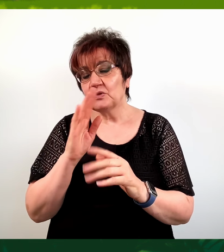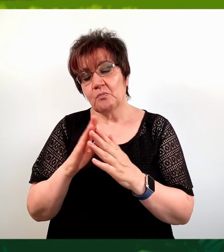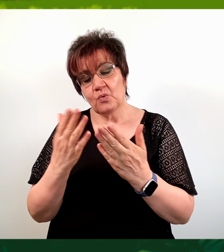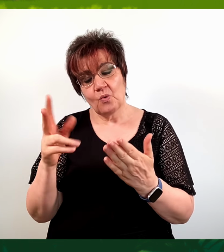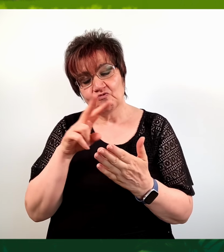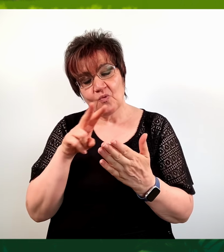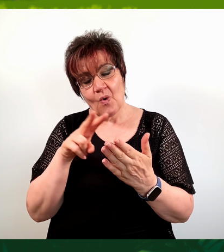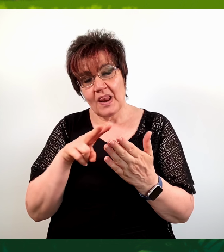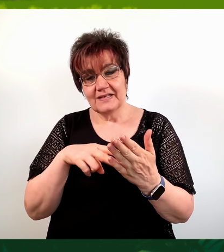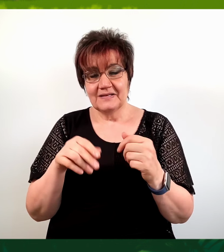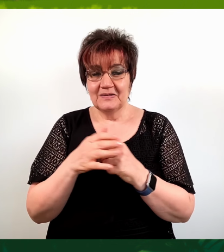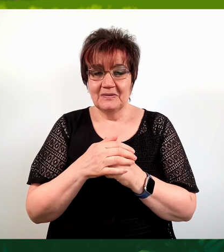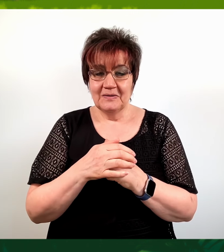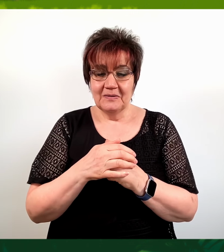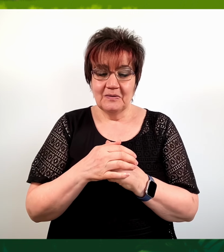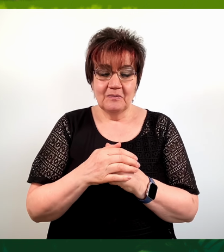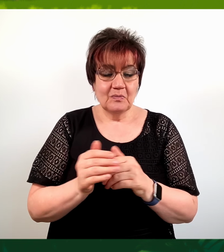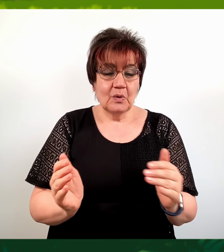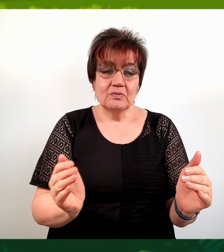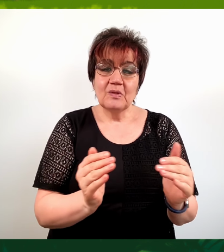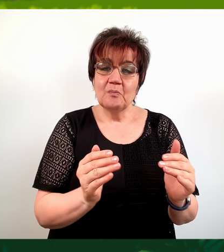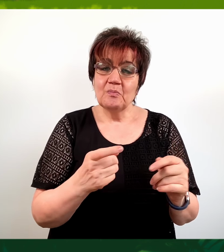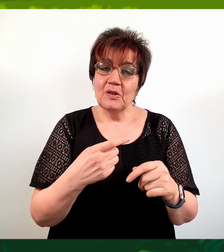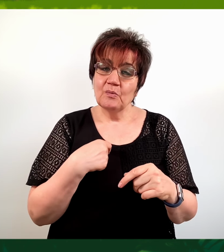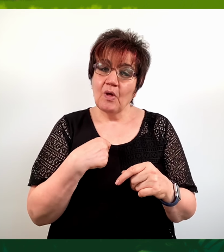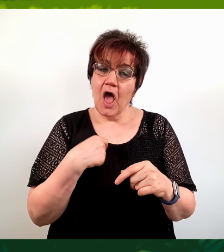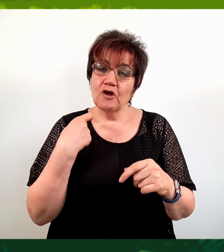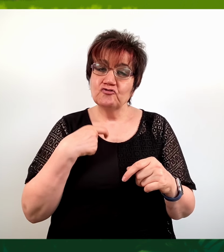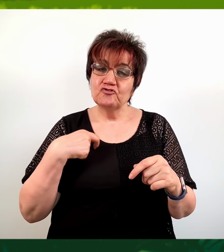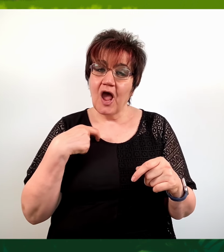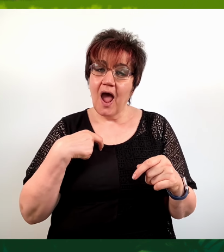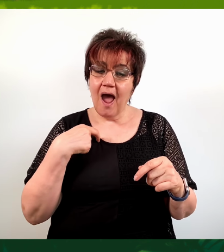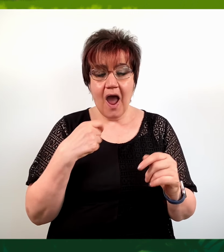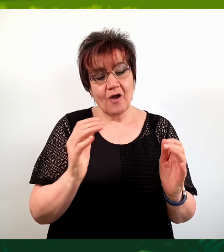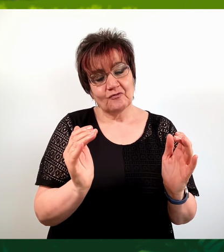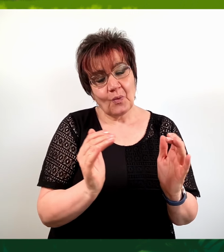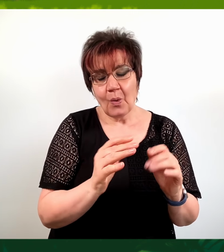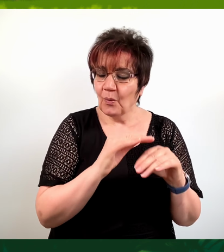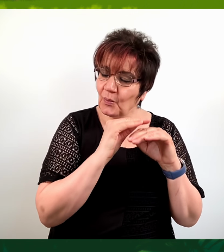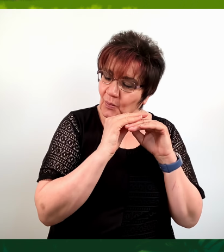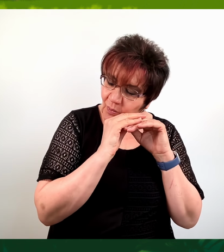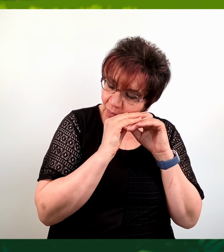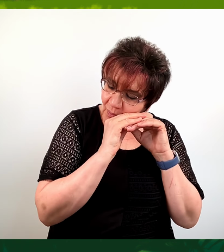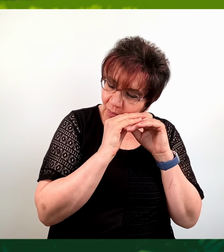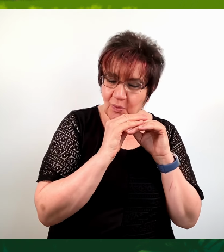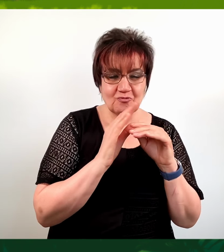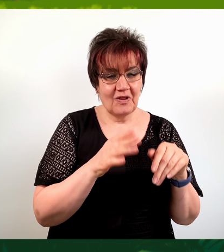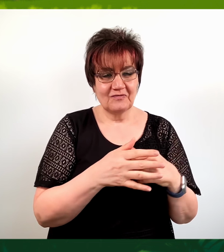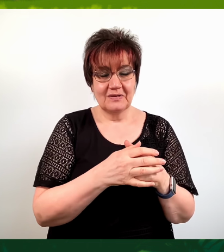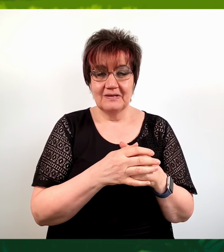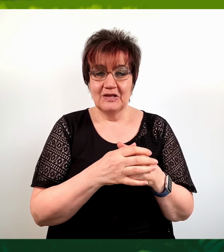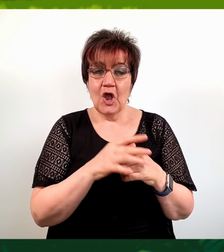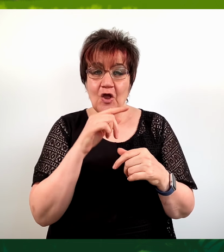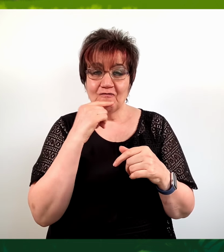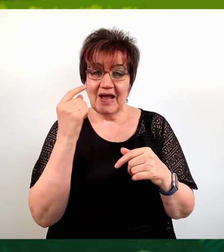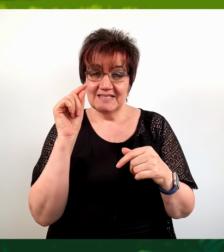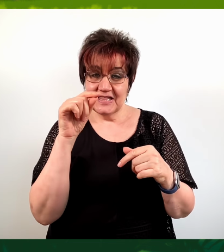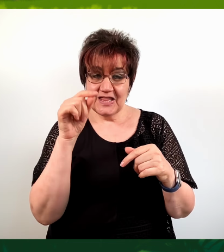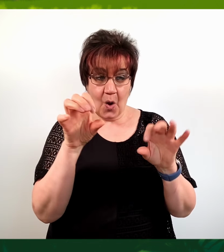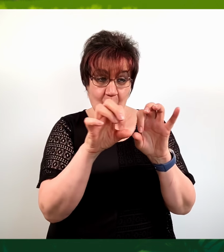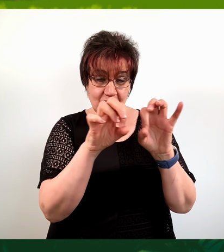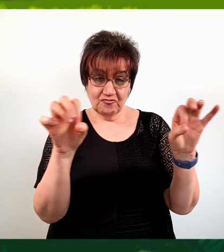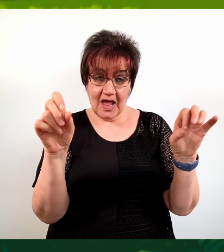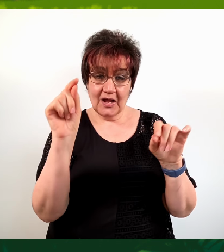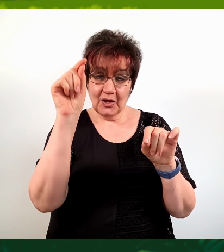Das kleine Schäfchen lag neben ihnen und döste vor sich hin. Ein weißes Täubchen saß auf einer Stange